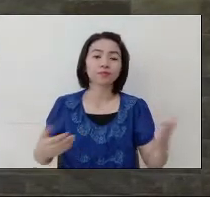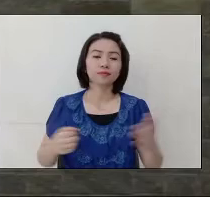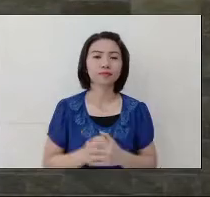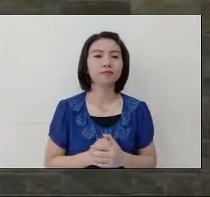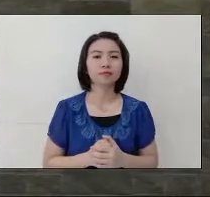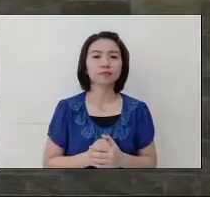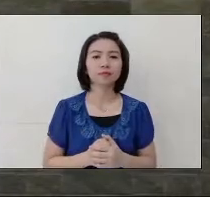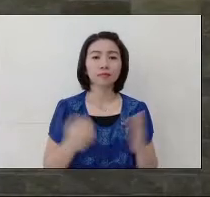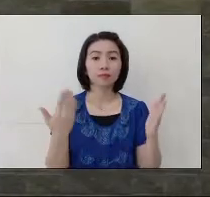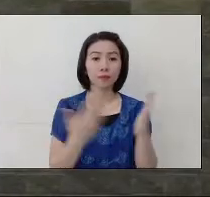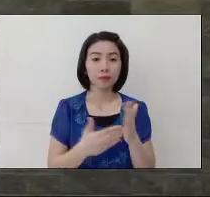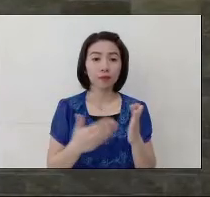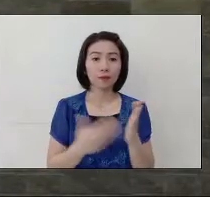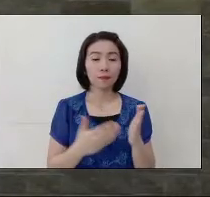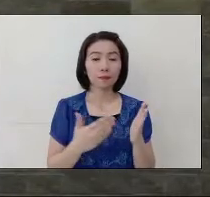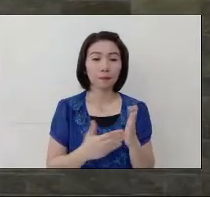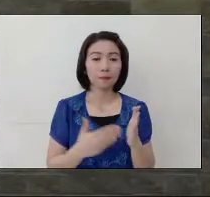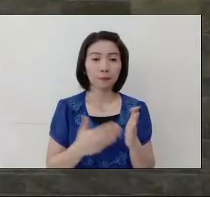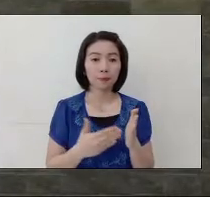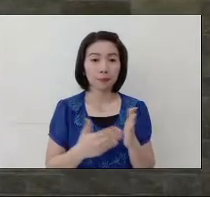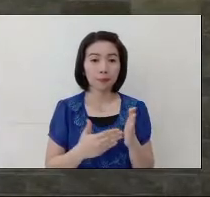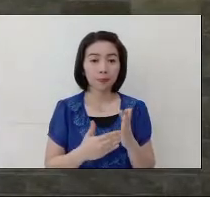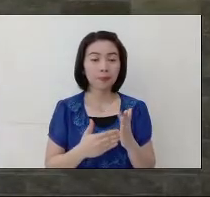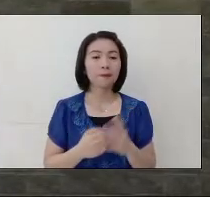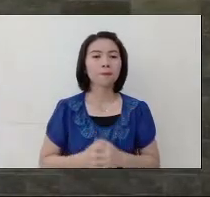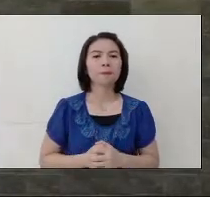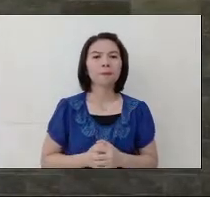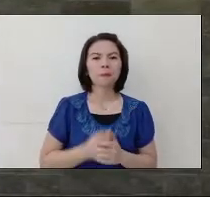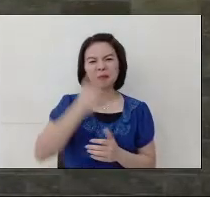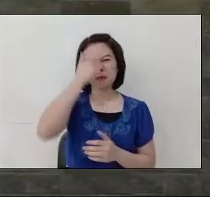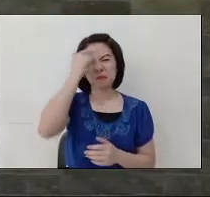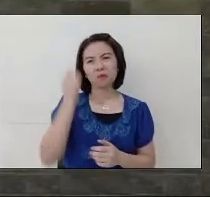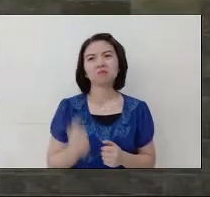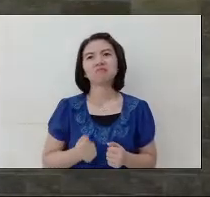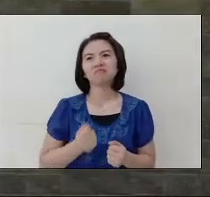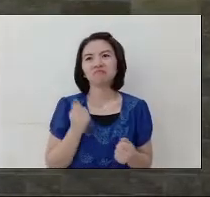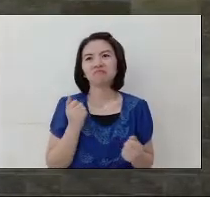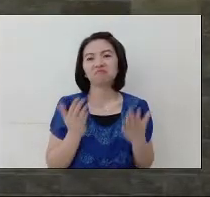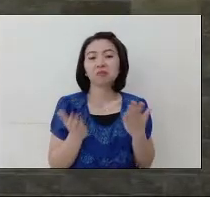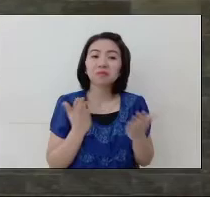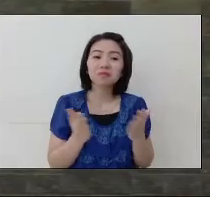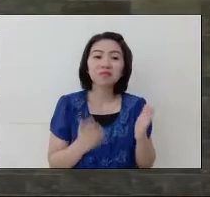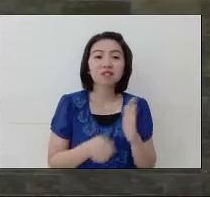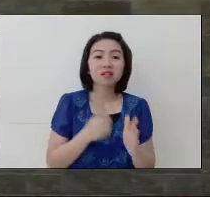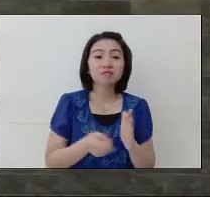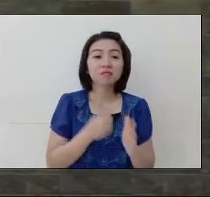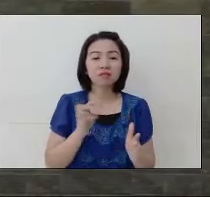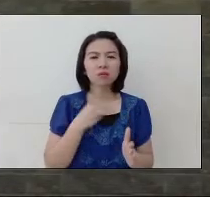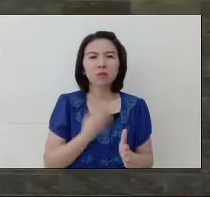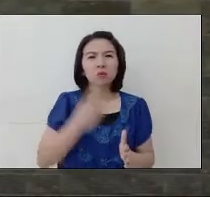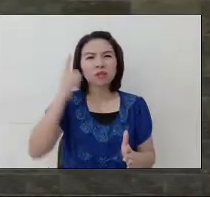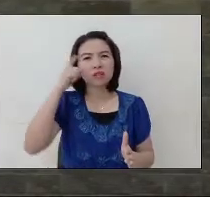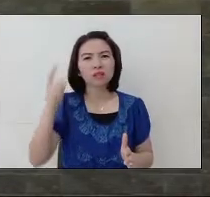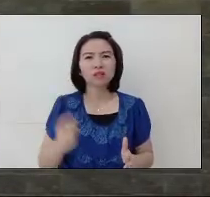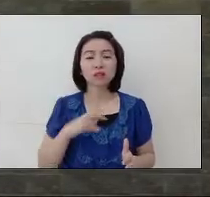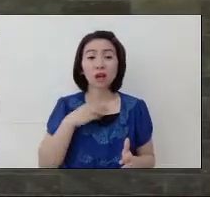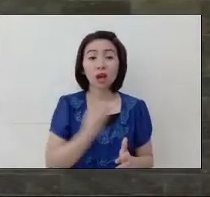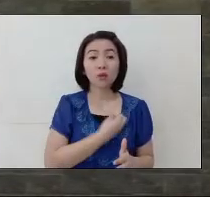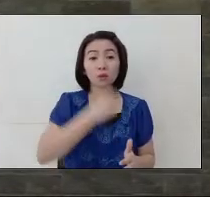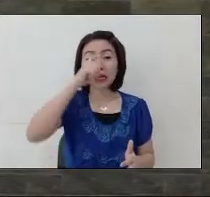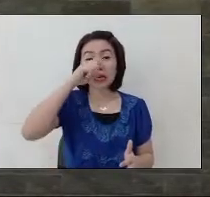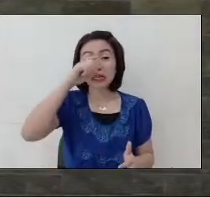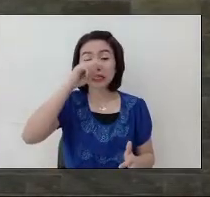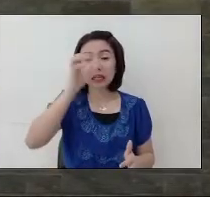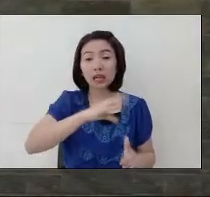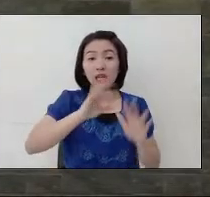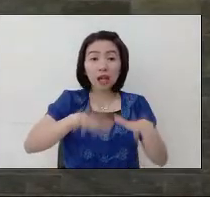Alright, let me say this again. Kasi napapagkamalan po natin na yung ating edad at katagalan natin sa gawain